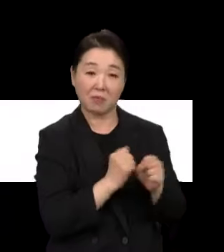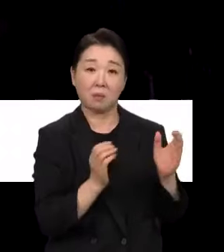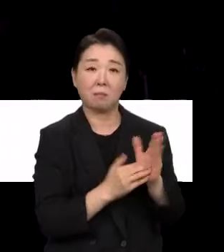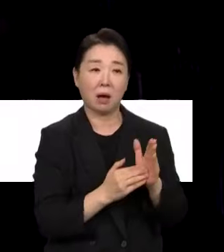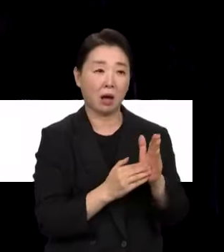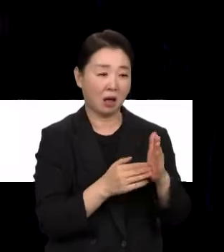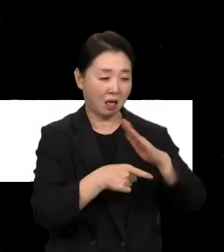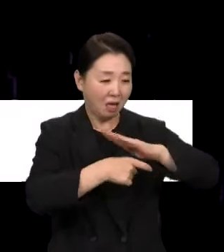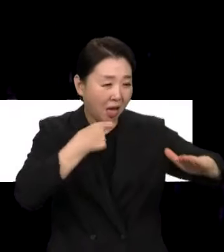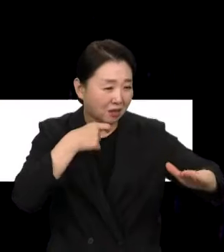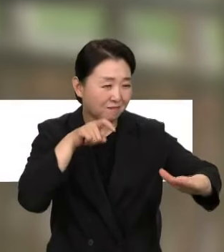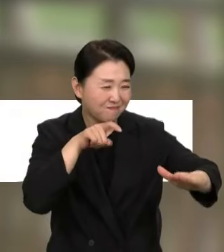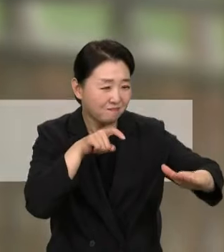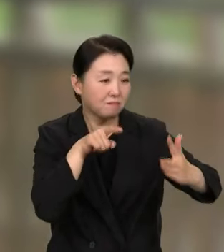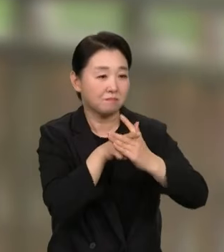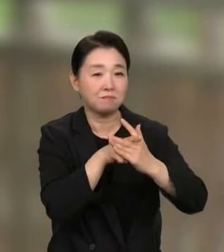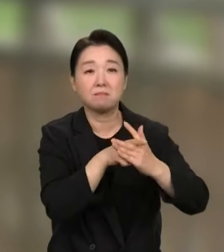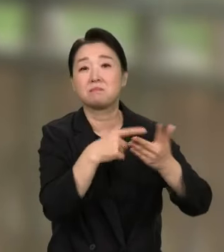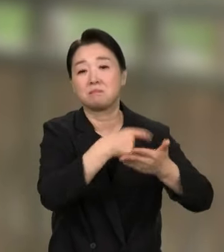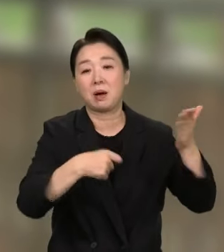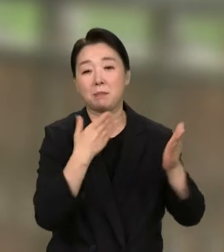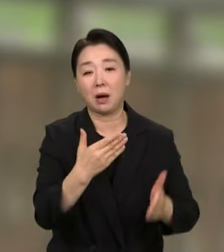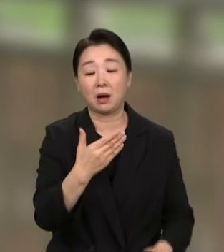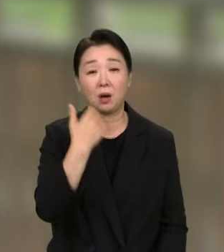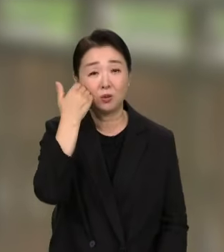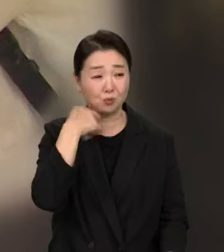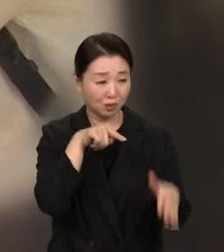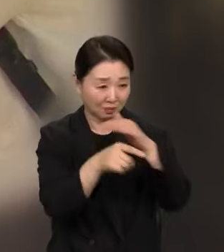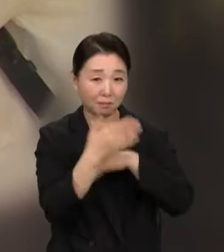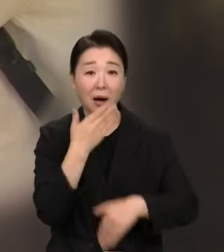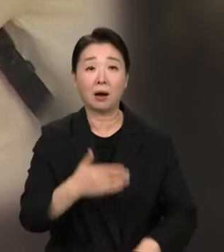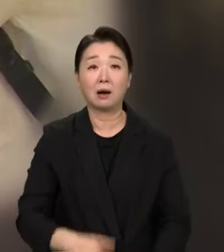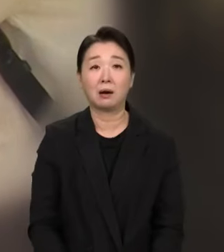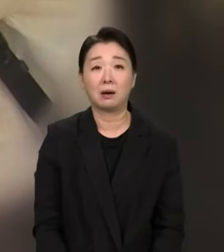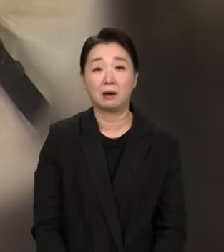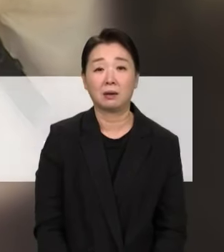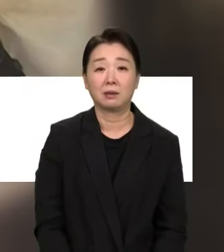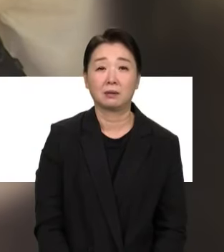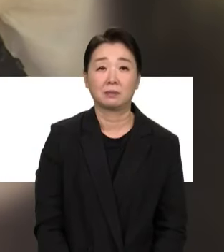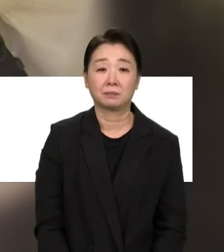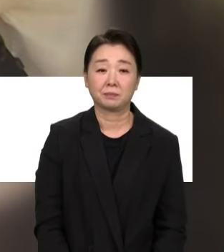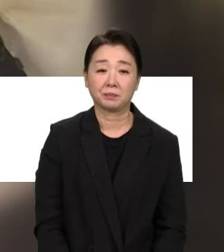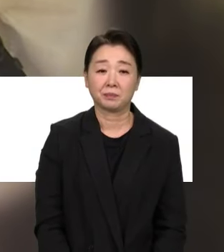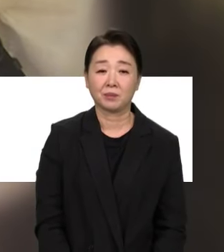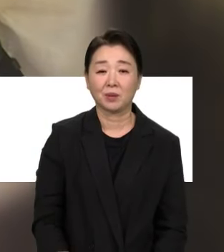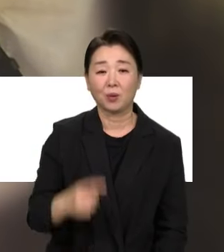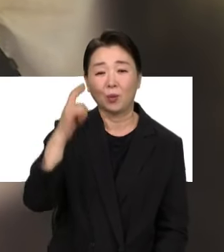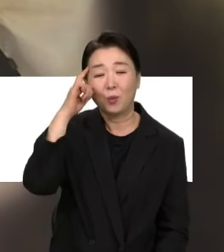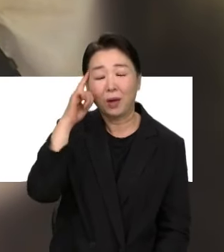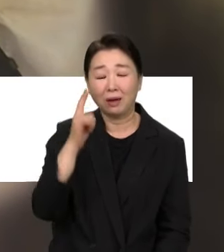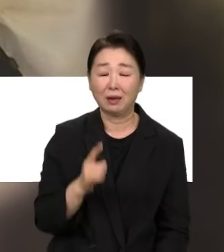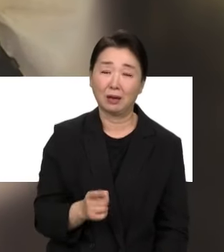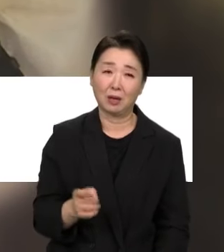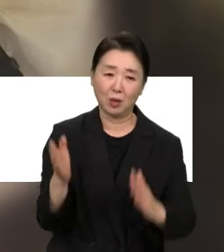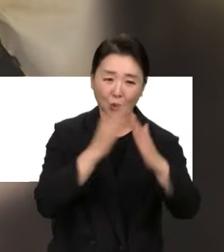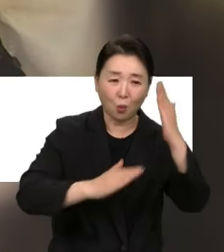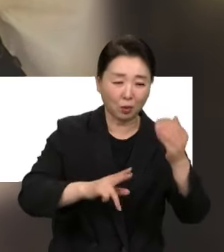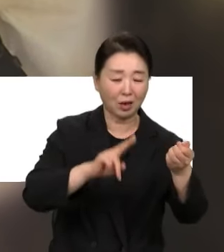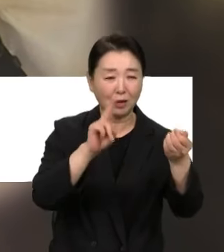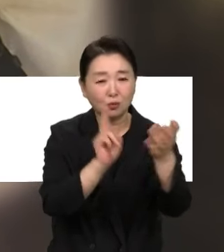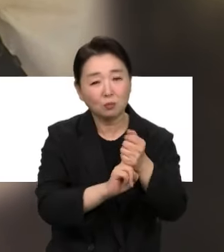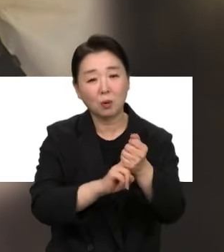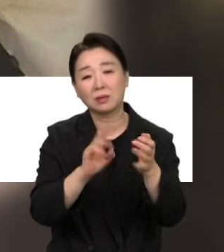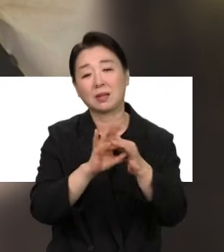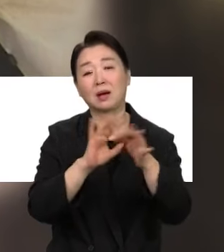주기까지 하는 겁니다 누구나 들어갈 수 있습니다 공도 다 뜯고 하이라트 내려도